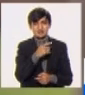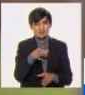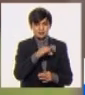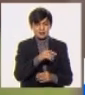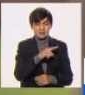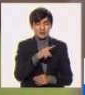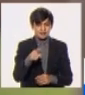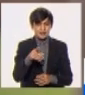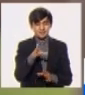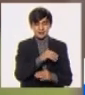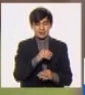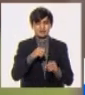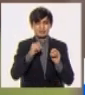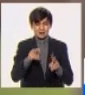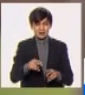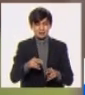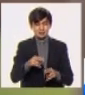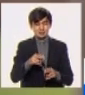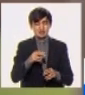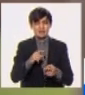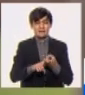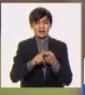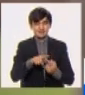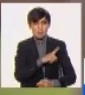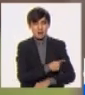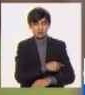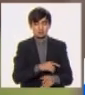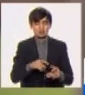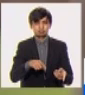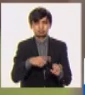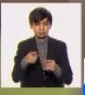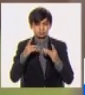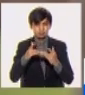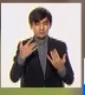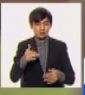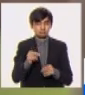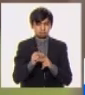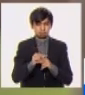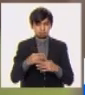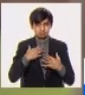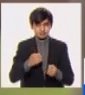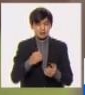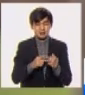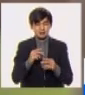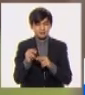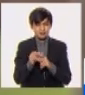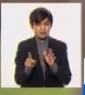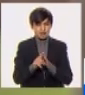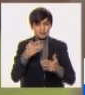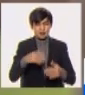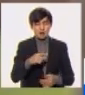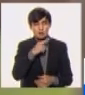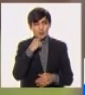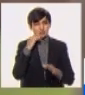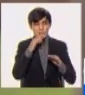барлығы арнайы инфекциялық ауруханаға ауыстырылып, қазір бүгін емдерін алып жатыр. Россияда тексерілмеген.